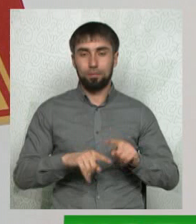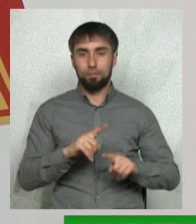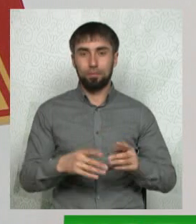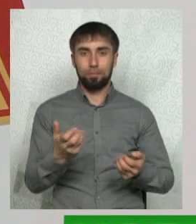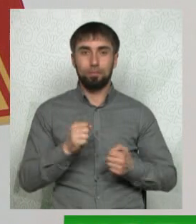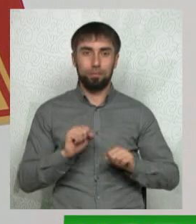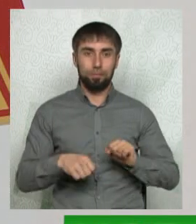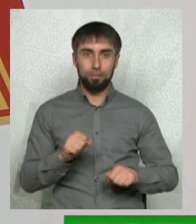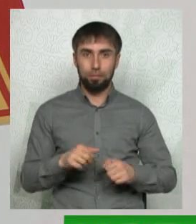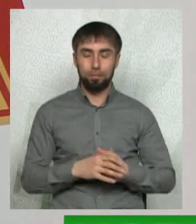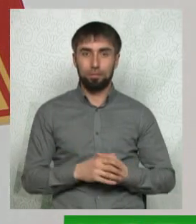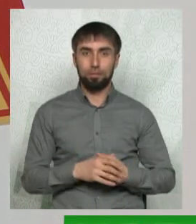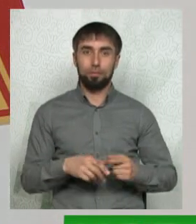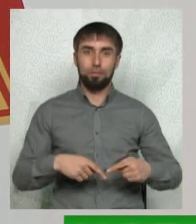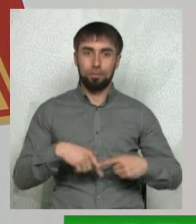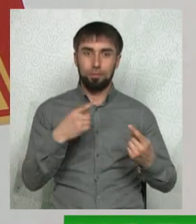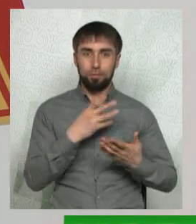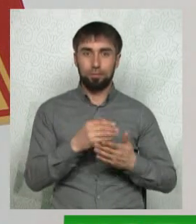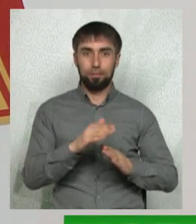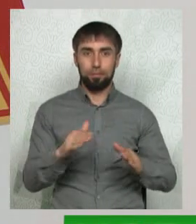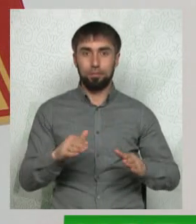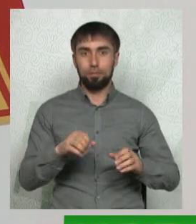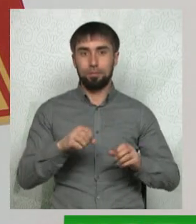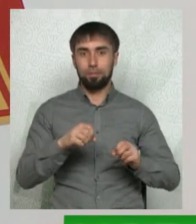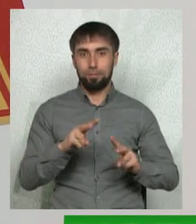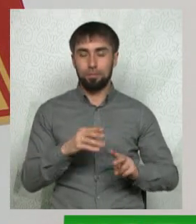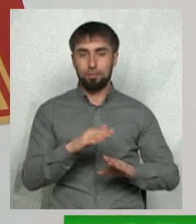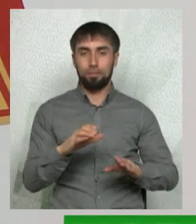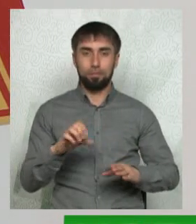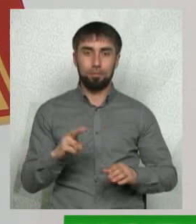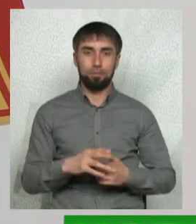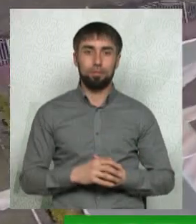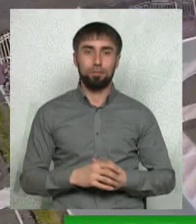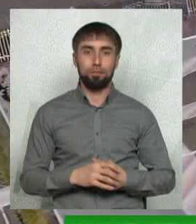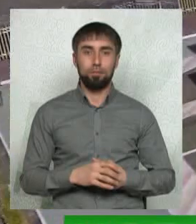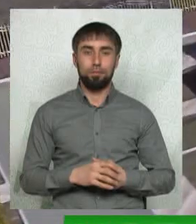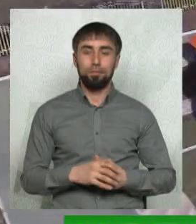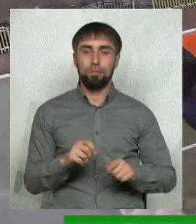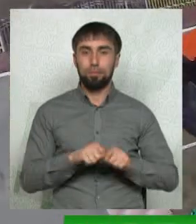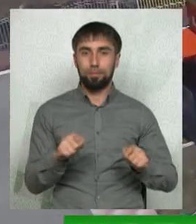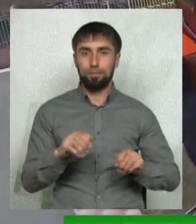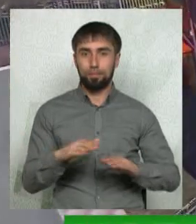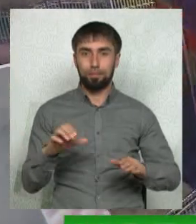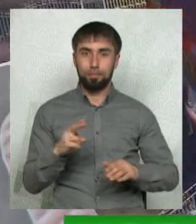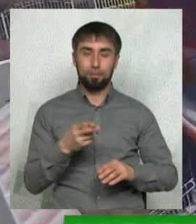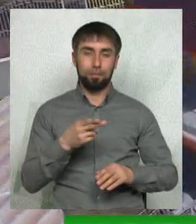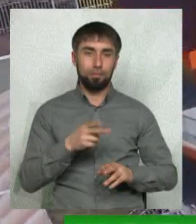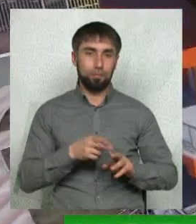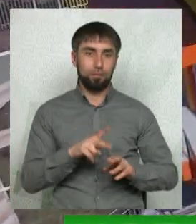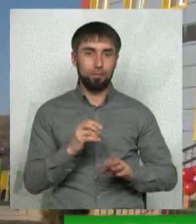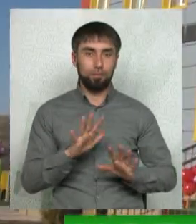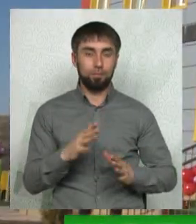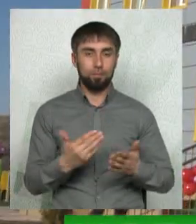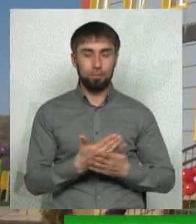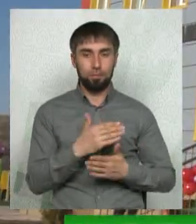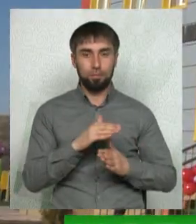получили возможность развивать своих детей в специализированных дошкольных образовательных учреждениях. Открытие детского сада – это не только новые